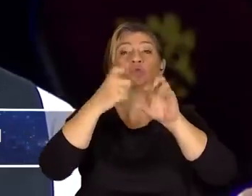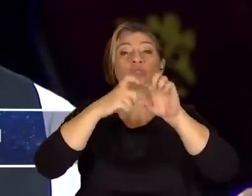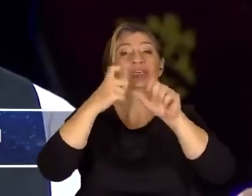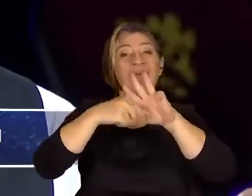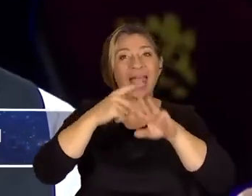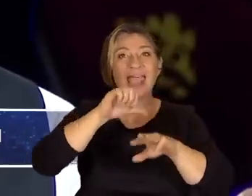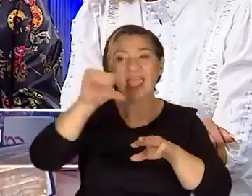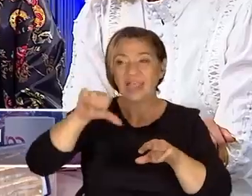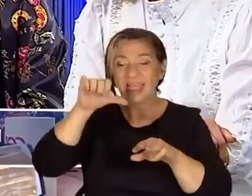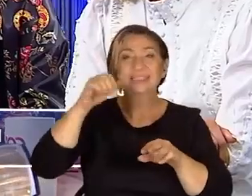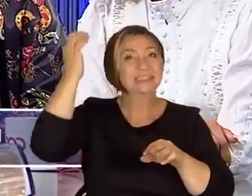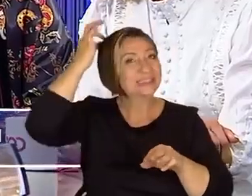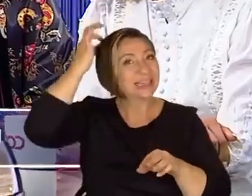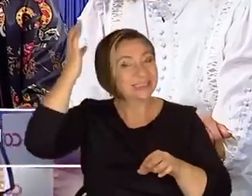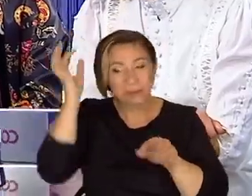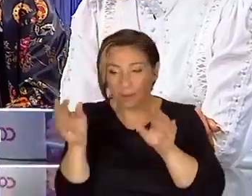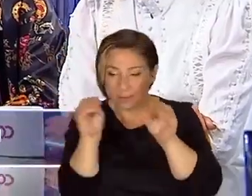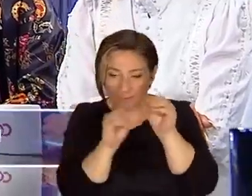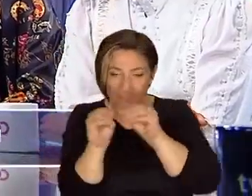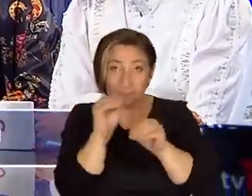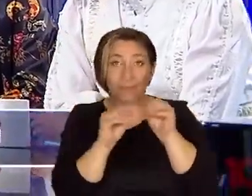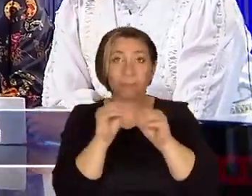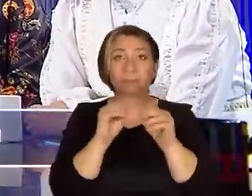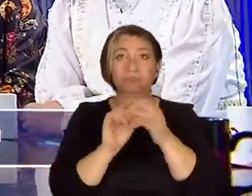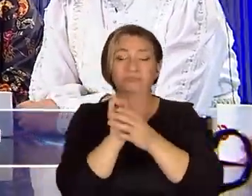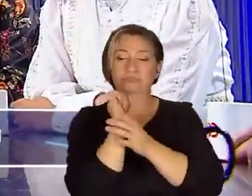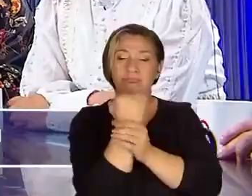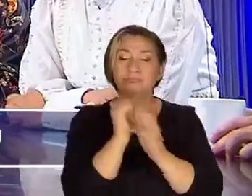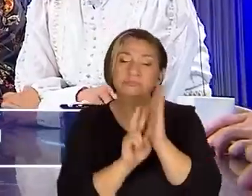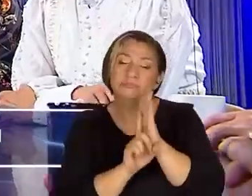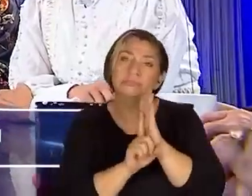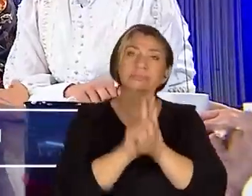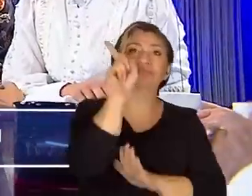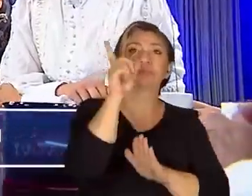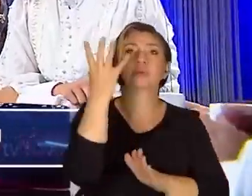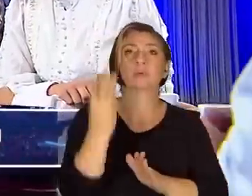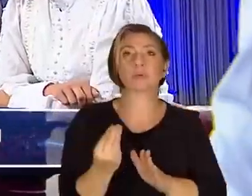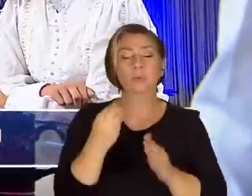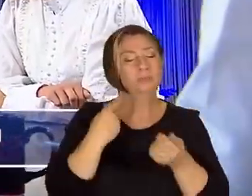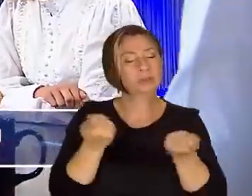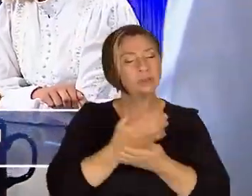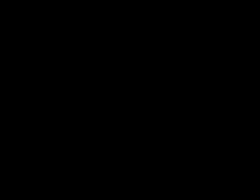saç bölgesinden kök hücre tekniklerini kullanıyoruz. Sonuçlar da gayet yüz güldürücü. Başarılı olduğu için yolumuza devam ediyoruz.